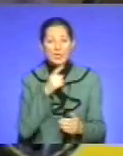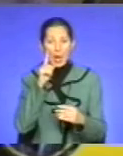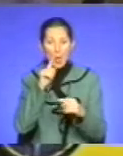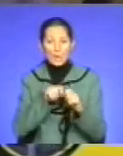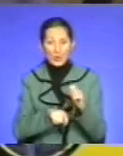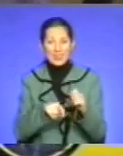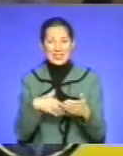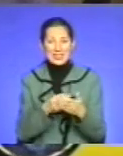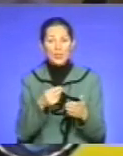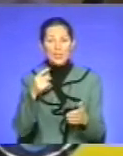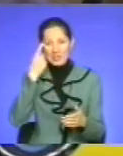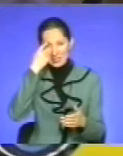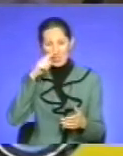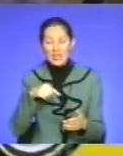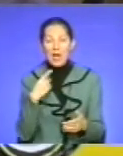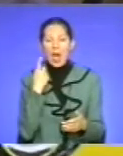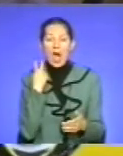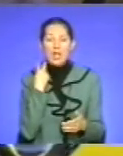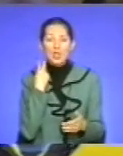знання англійської,